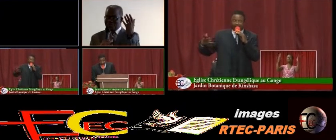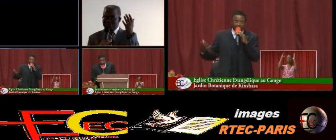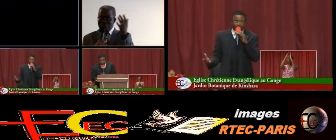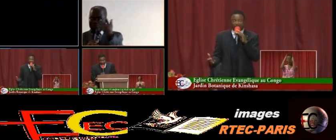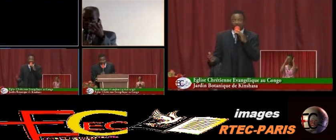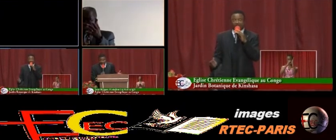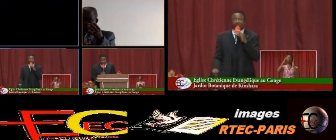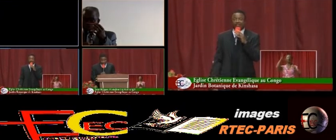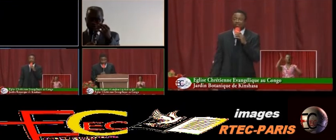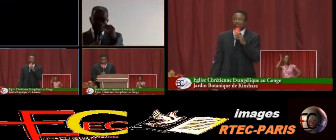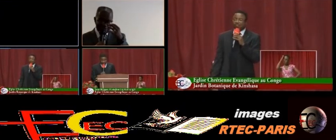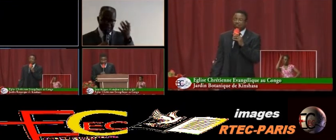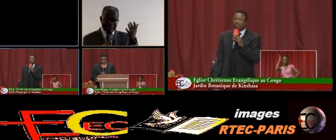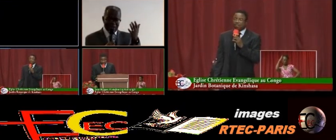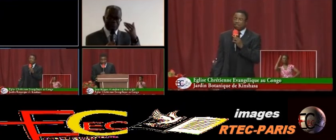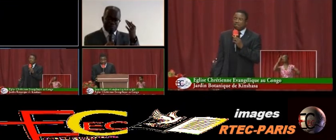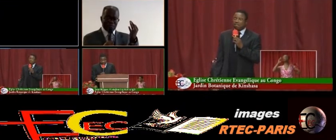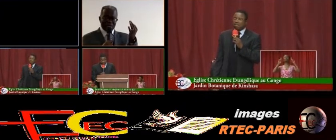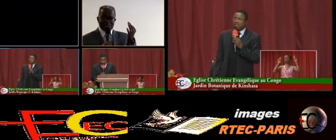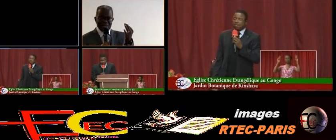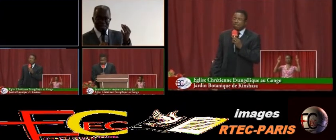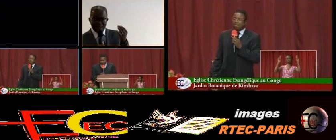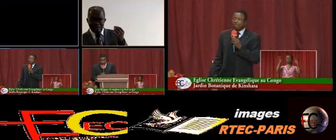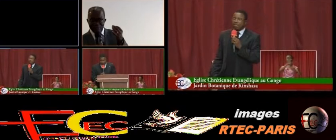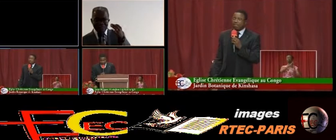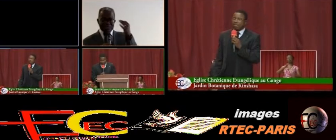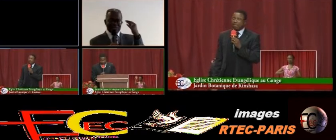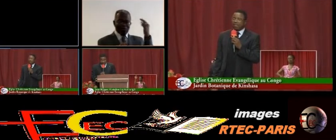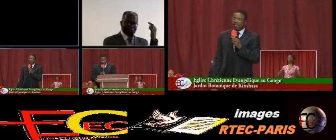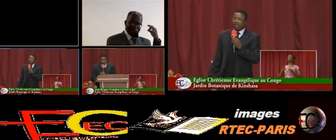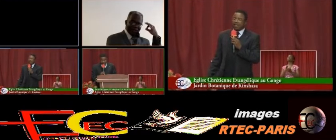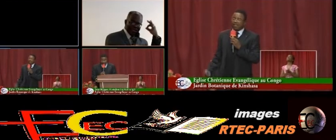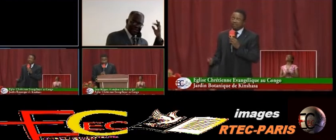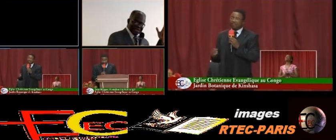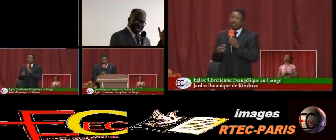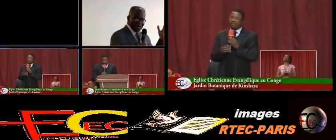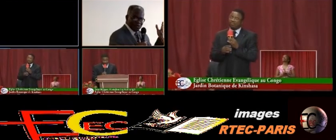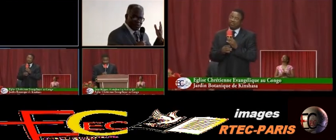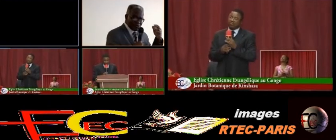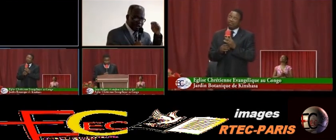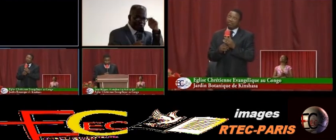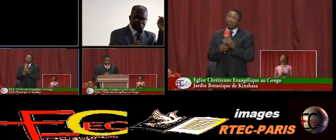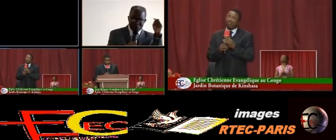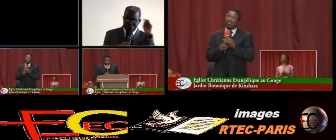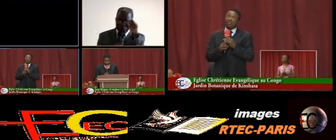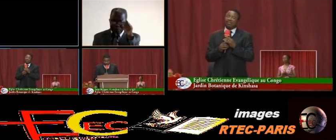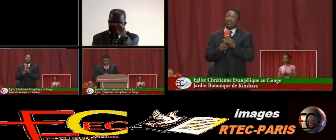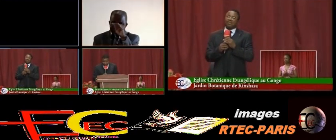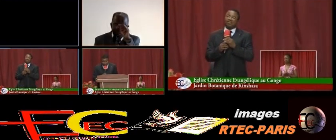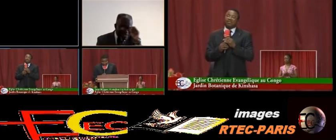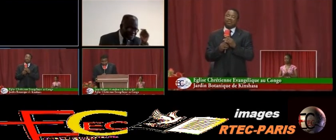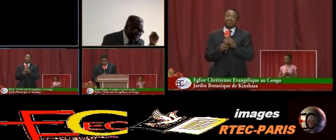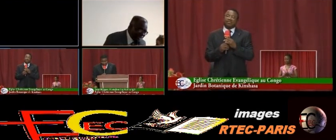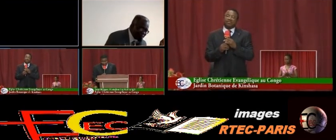connaître Jésus-Christ. Wana Thomas Paul azalaki kosenga Nzambe melesi nantina na oyo Nzambe asalaki ete bato